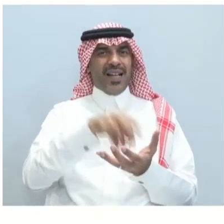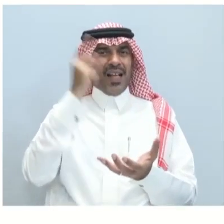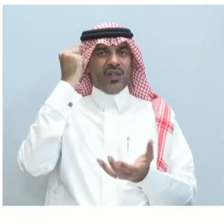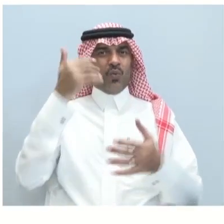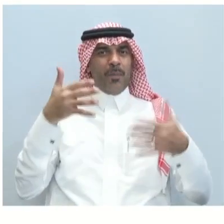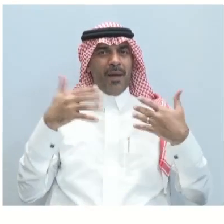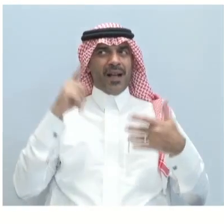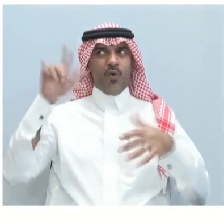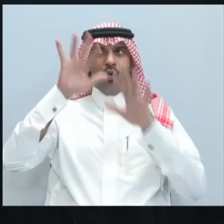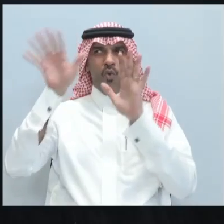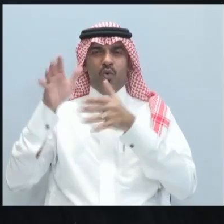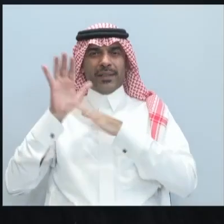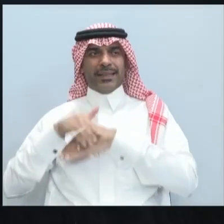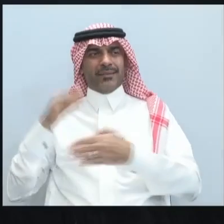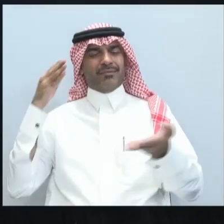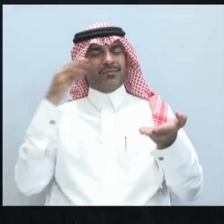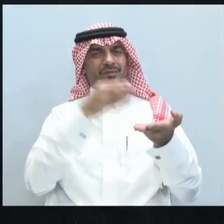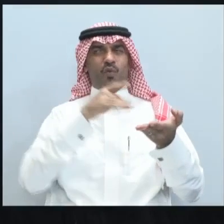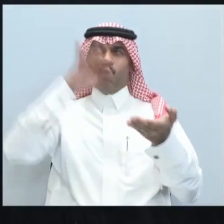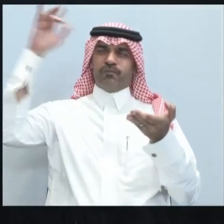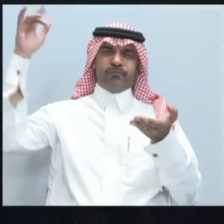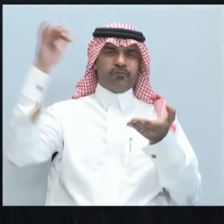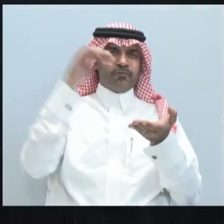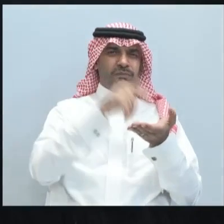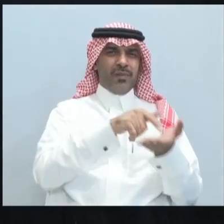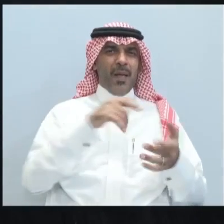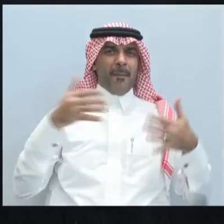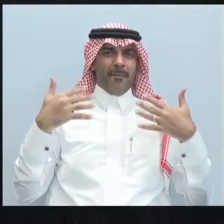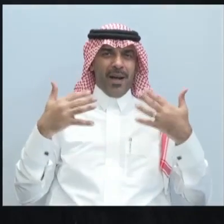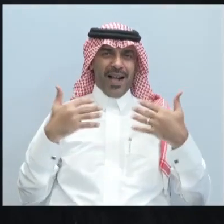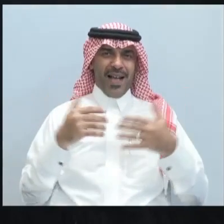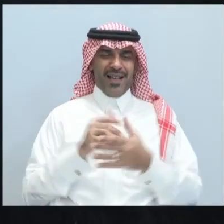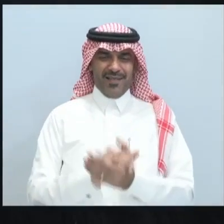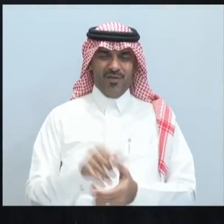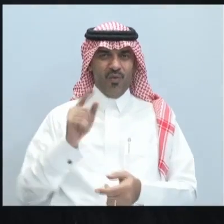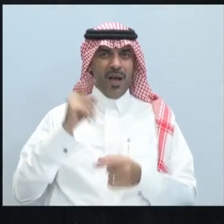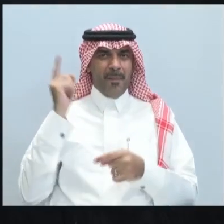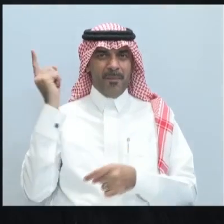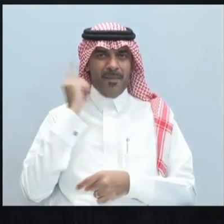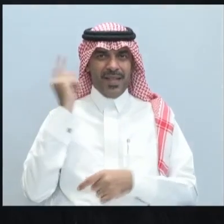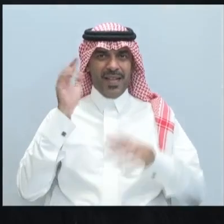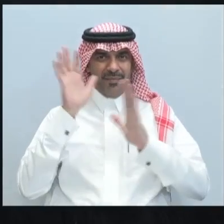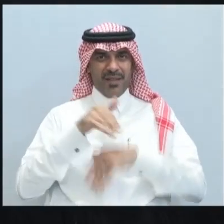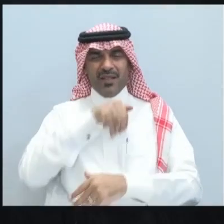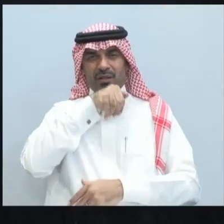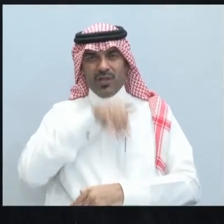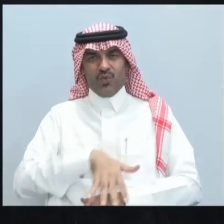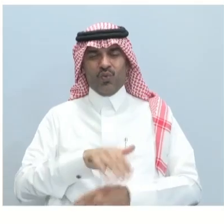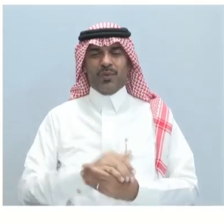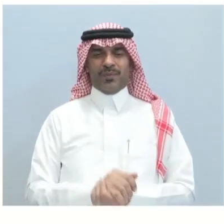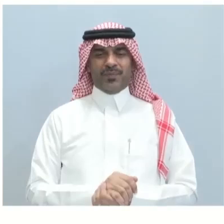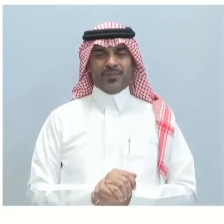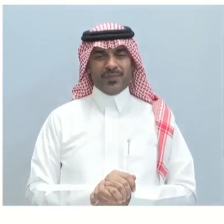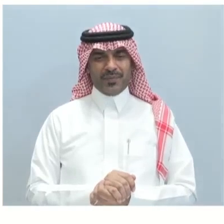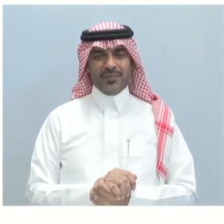الان افخر افخر ان وطني المملكه العربيه السعوديه والعمق التاريخي والديني للعرب